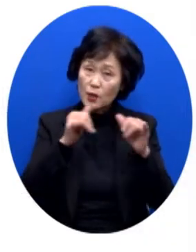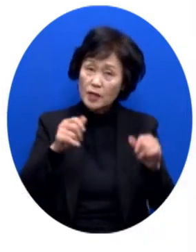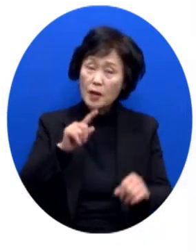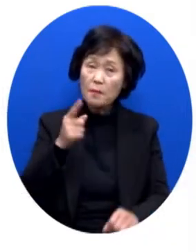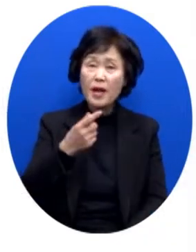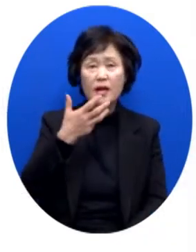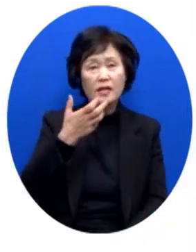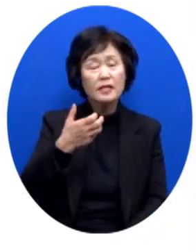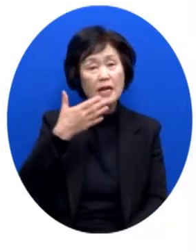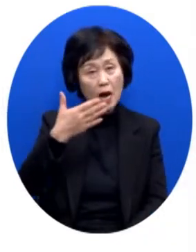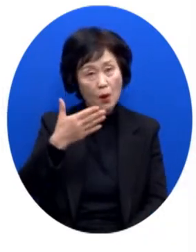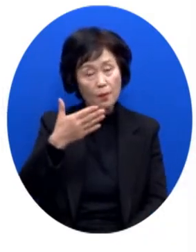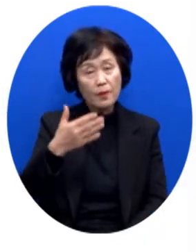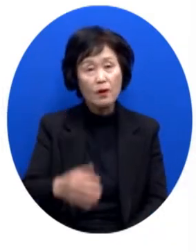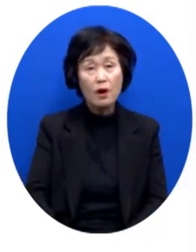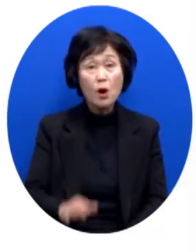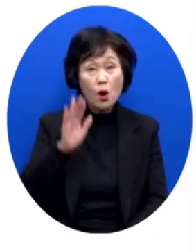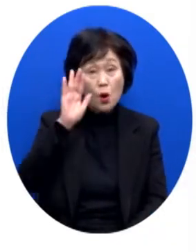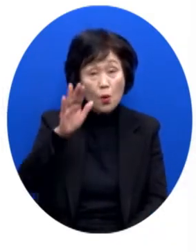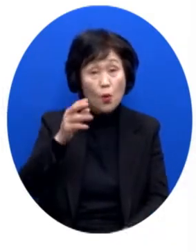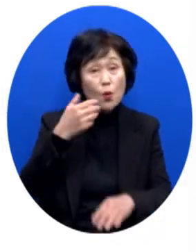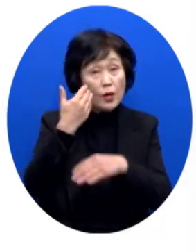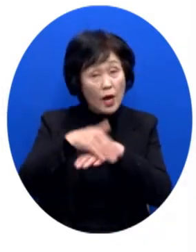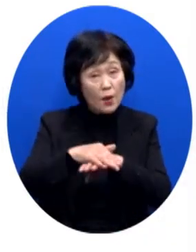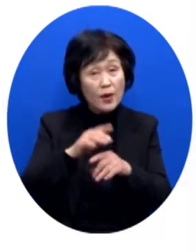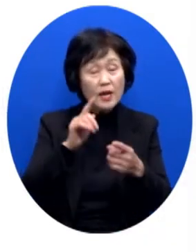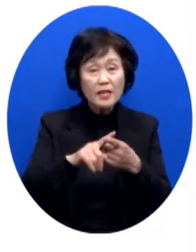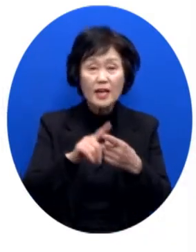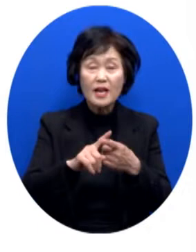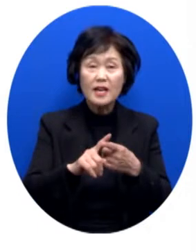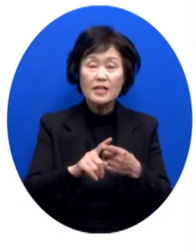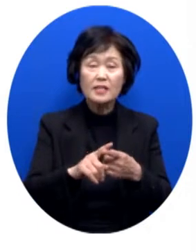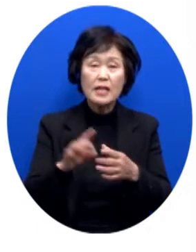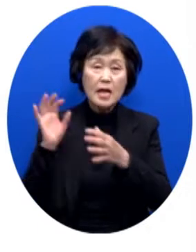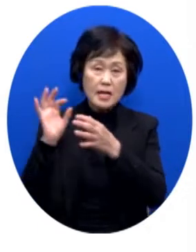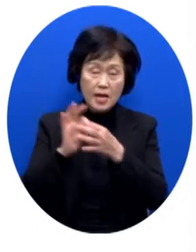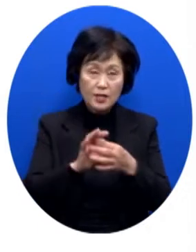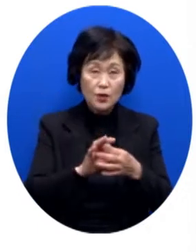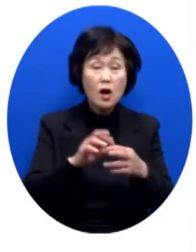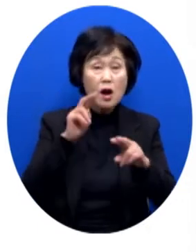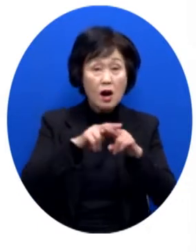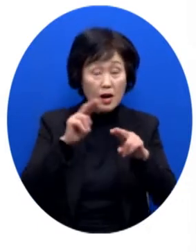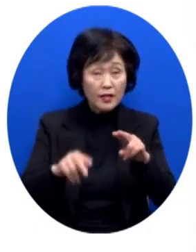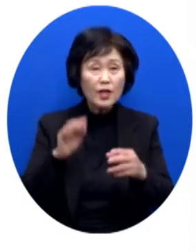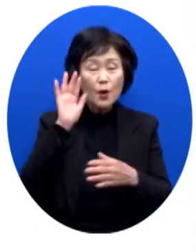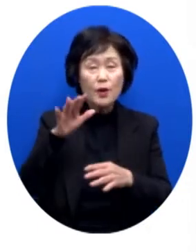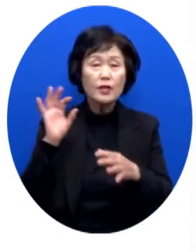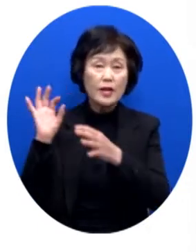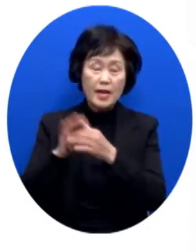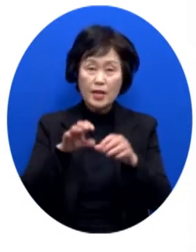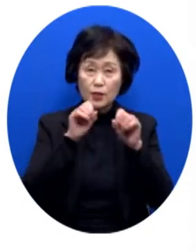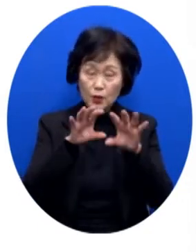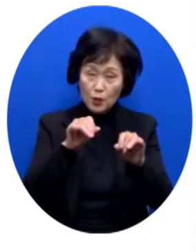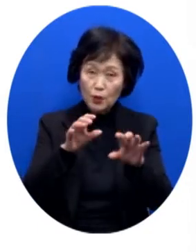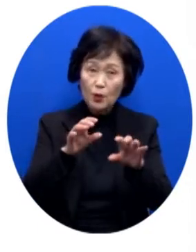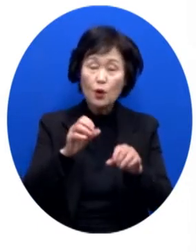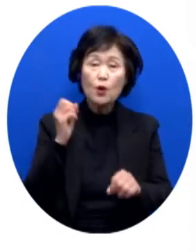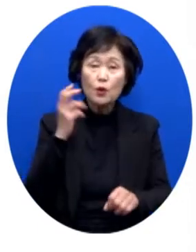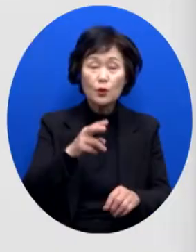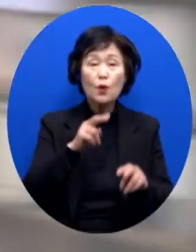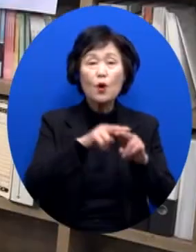향후 계획에 대한 질문에는 약 55% 가 사역을 지속하게 따고 응답했고 39% 가 중단하겠다 고